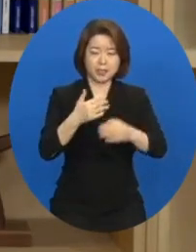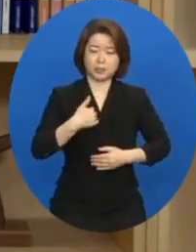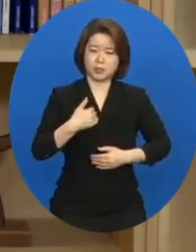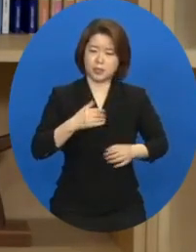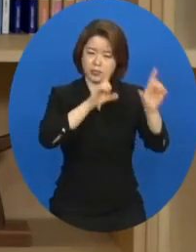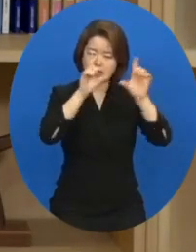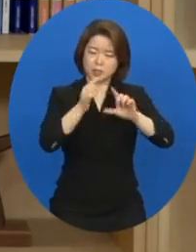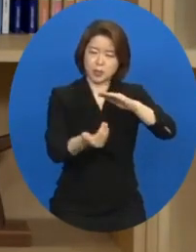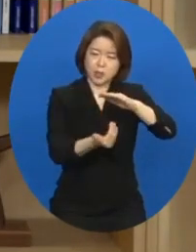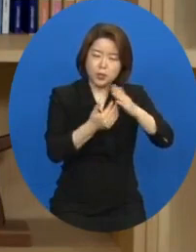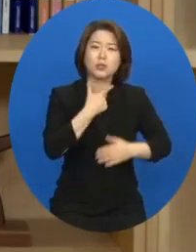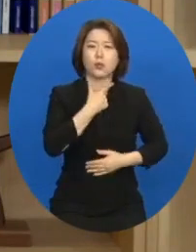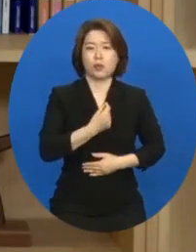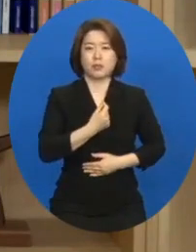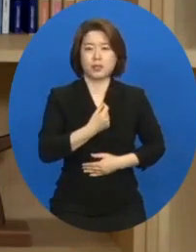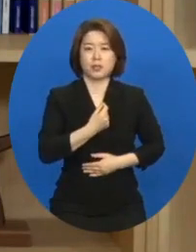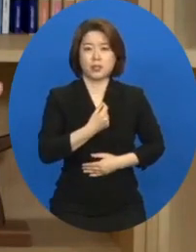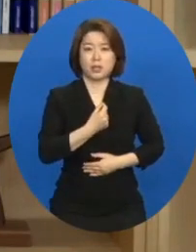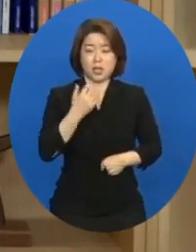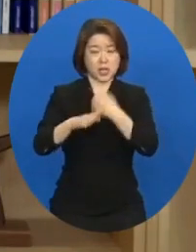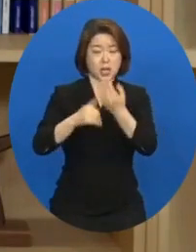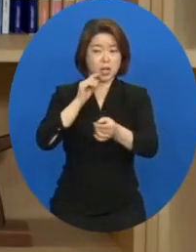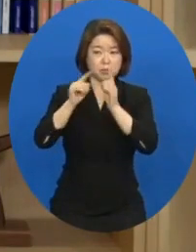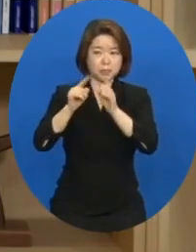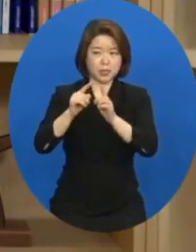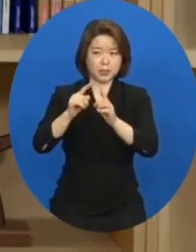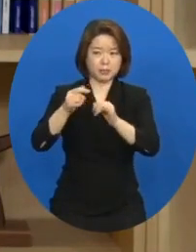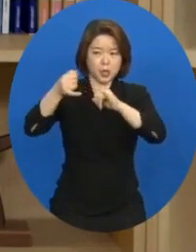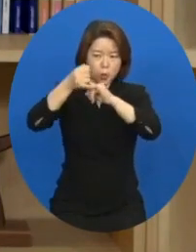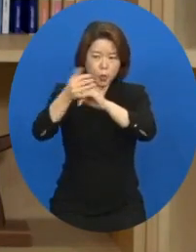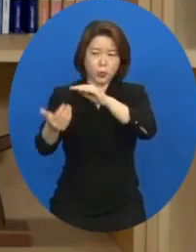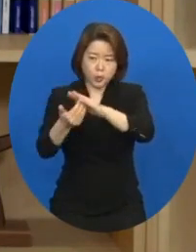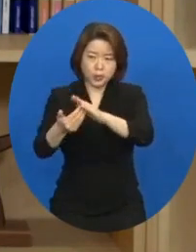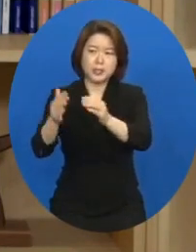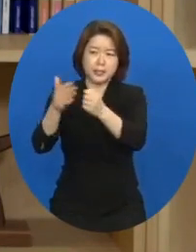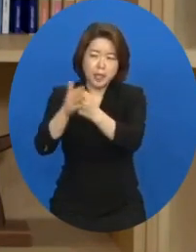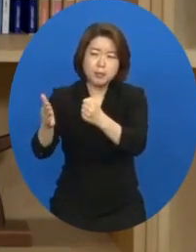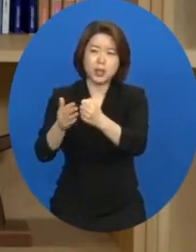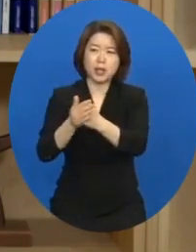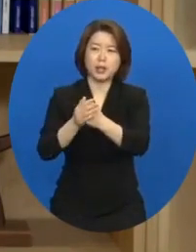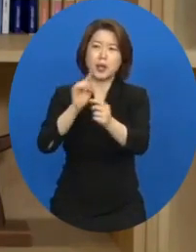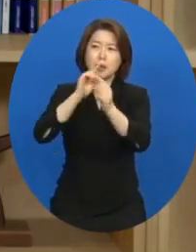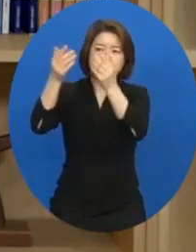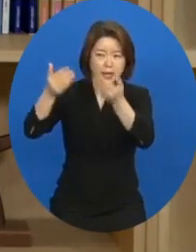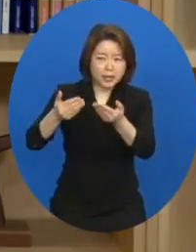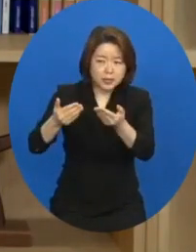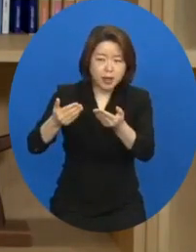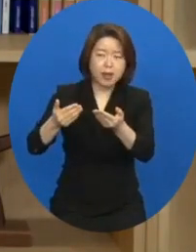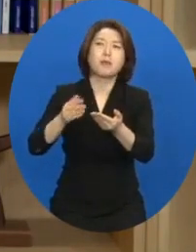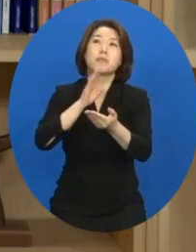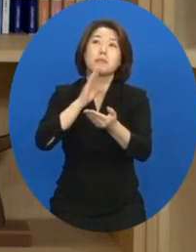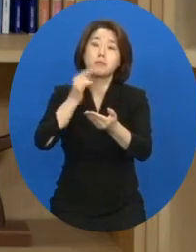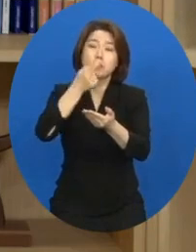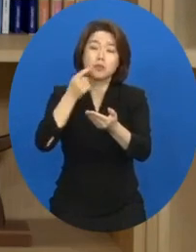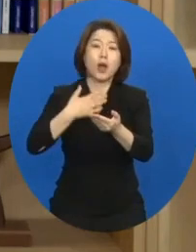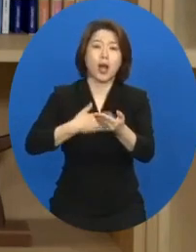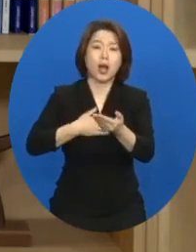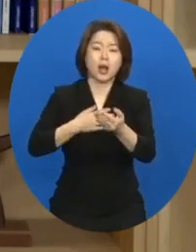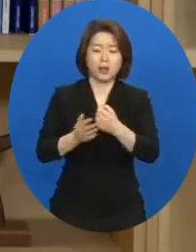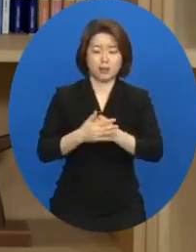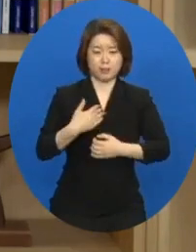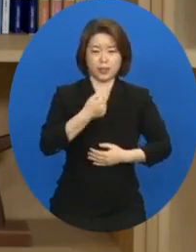사랑이 이루어지길 원합니다 하나님의 말씀은 반드시 되니까 이루어 지니까 말씀 하신 줄 믿습니다 하나님 저를